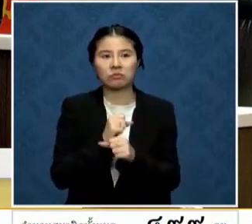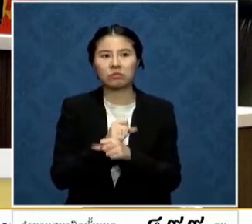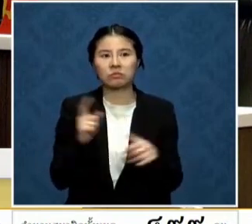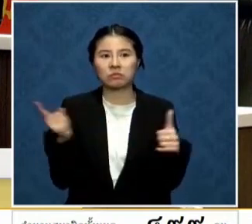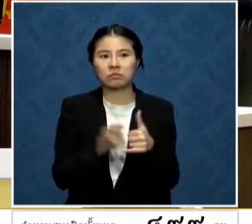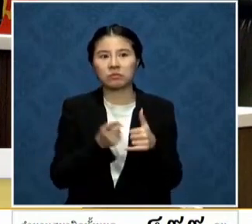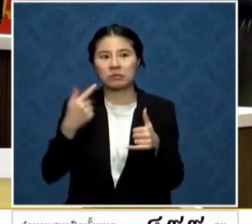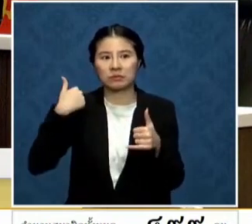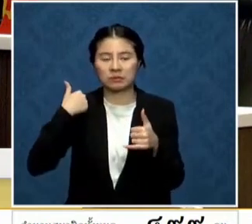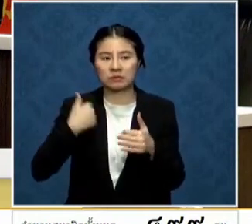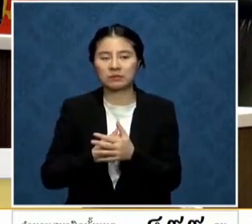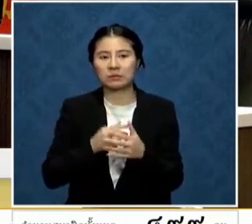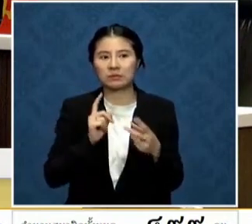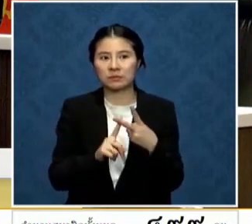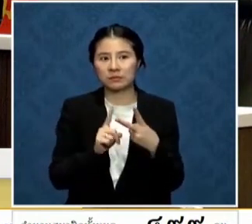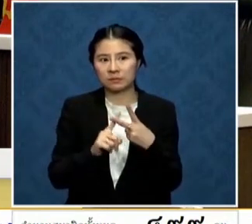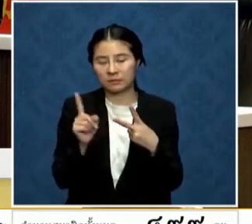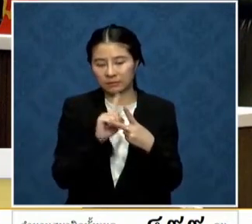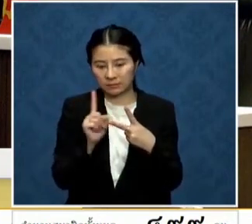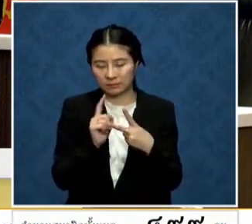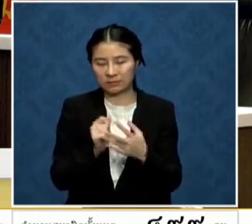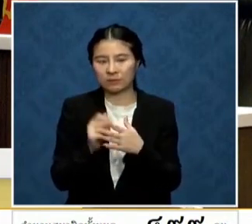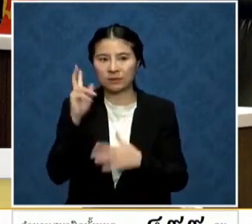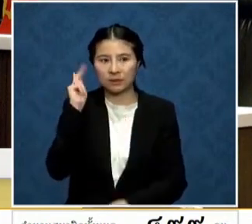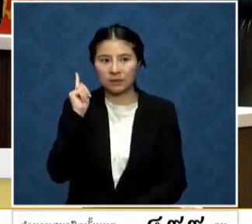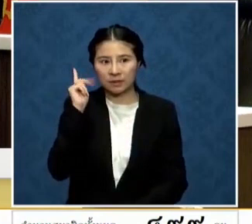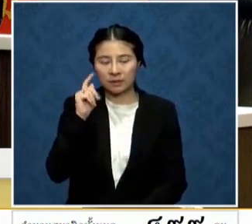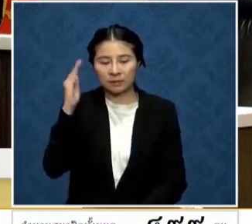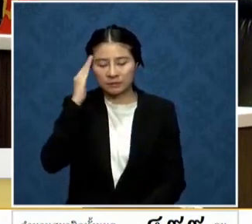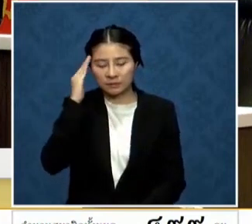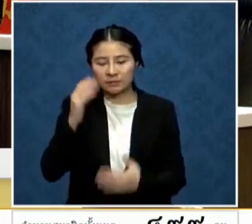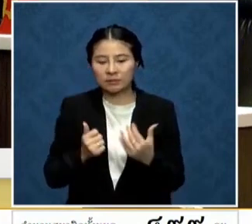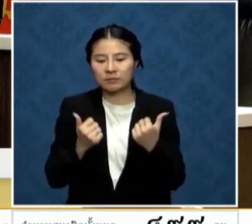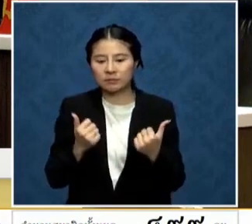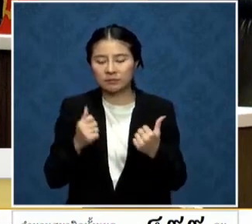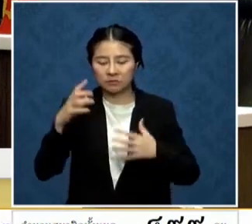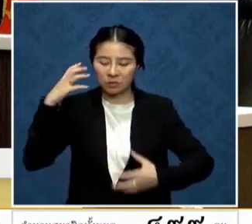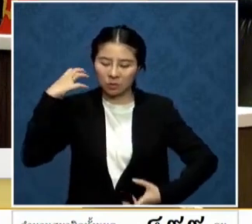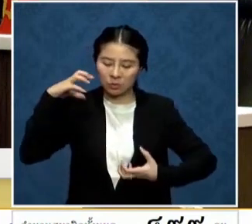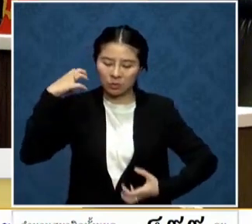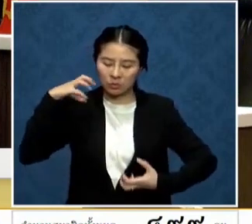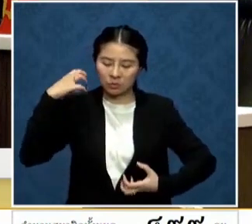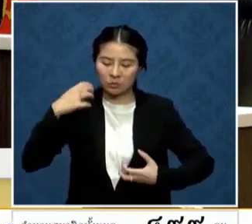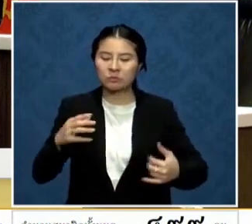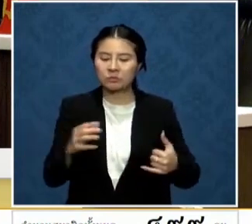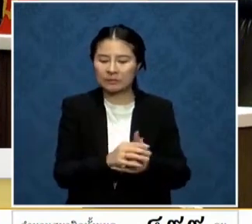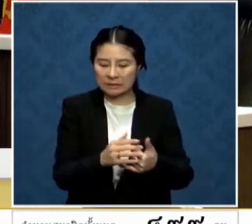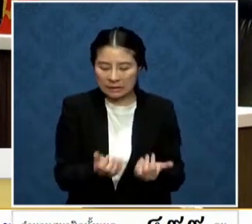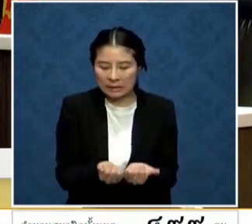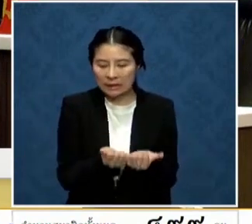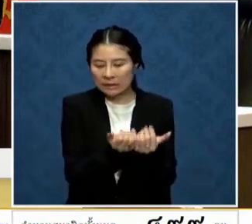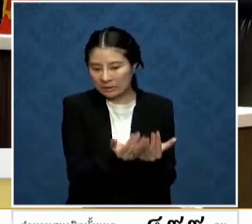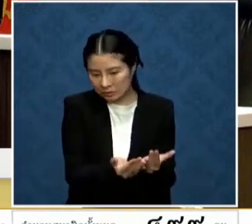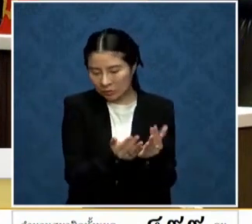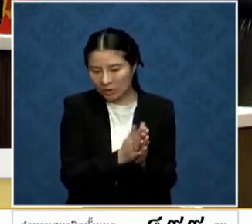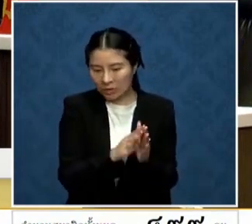ครับข้อ 2ก็คือจากแหล่งข่าวทราบว่าลิงที่โดนจับครับจะถูกส่งออกผ่านเส้นทางธรรมชาติสู่ประเทศ